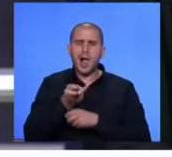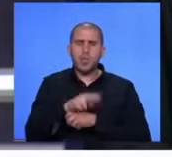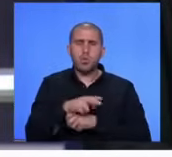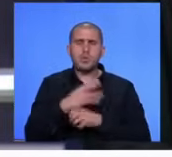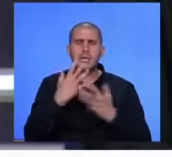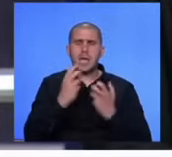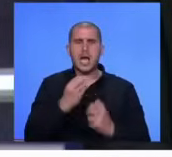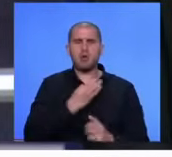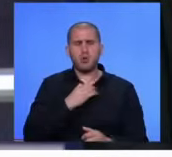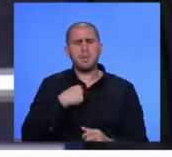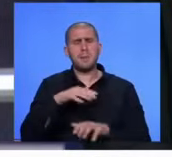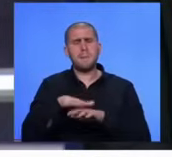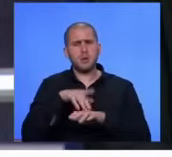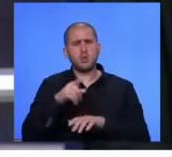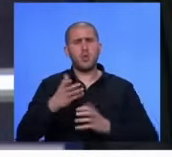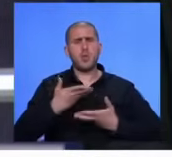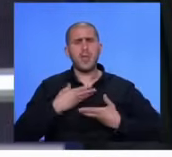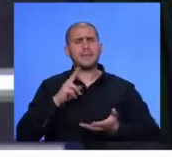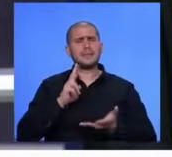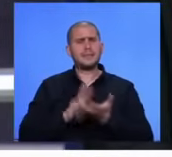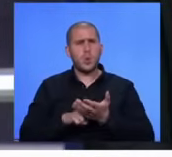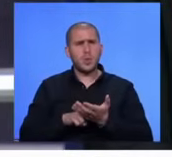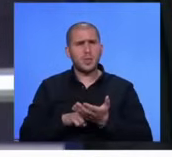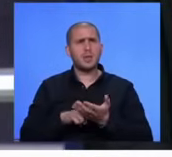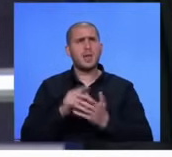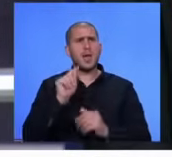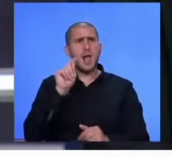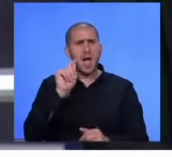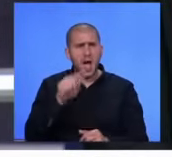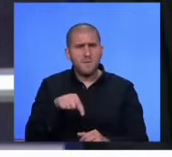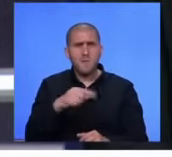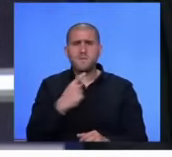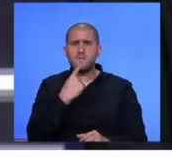ואני מרגישה שזה נותן לי זכות לבוא